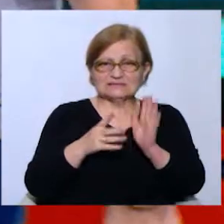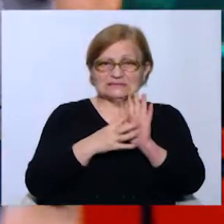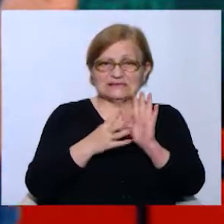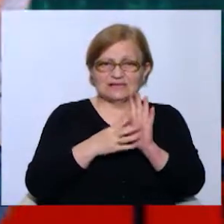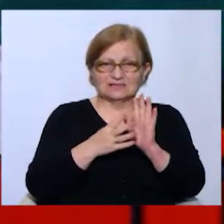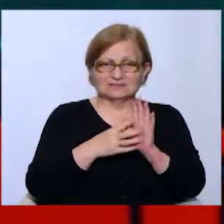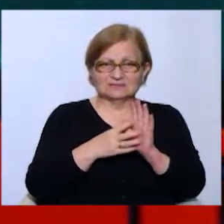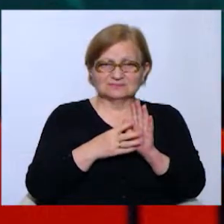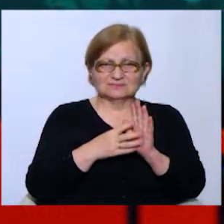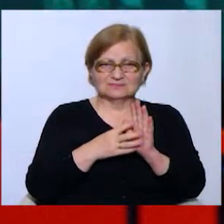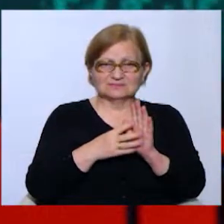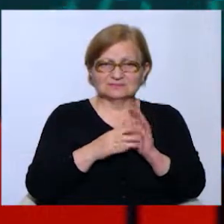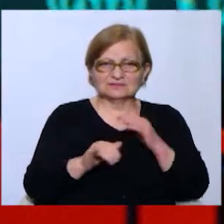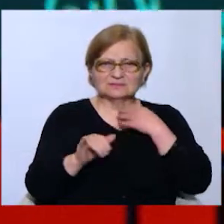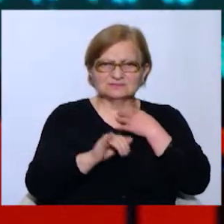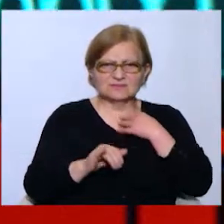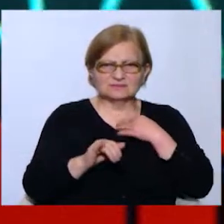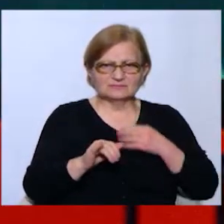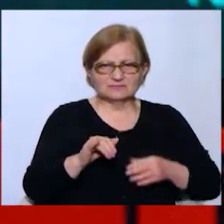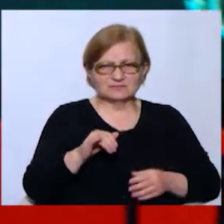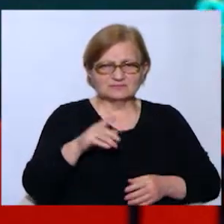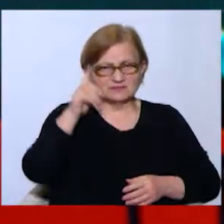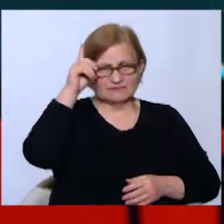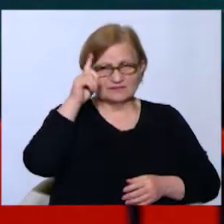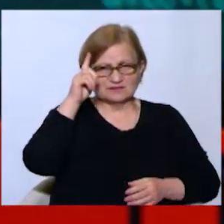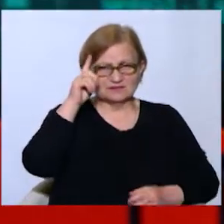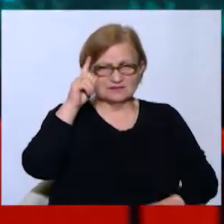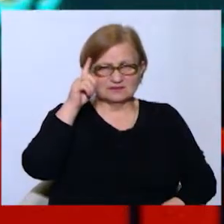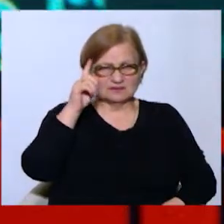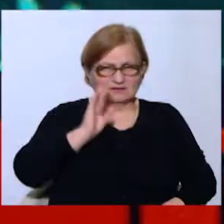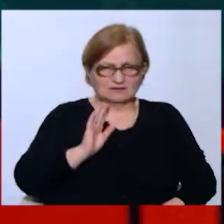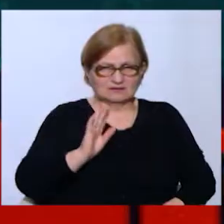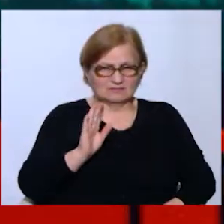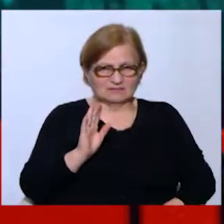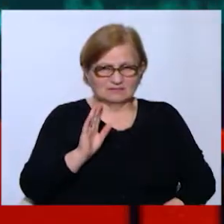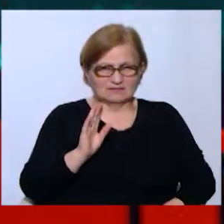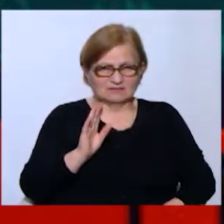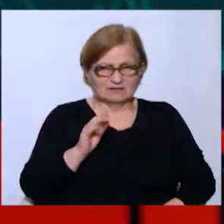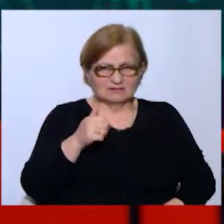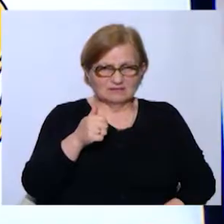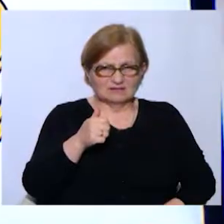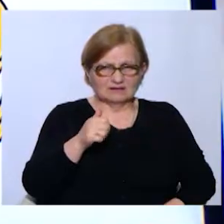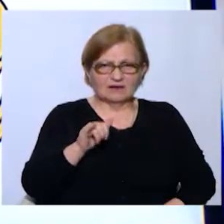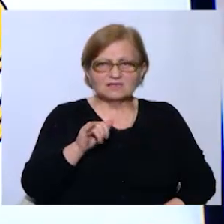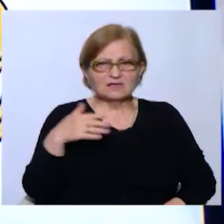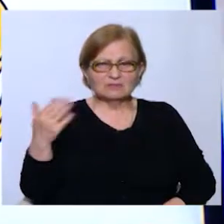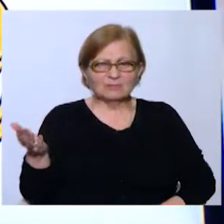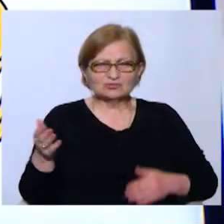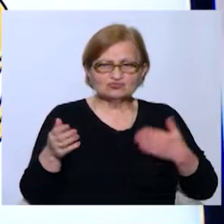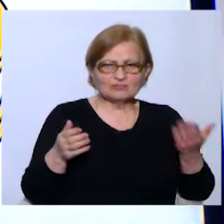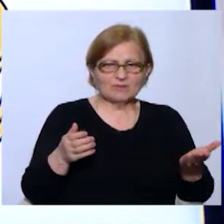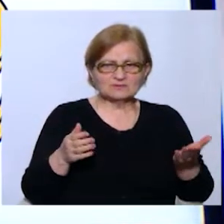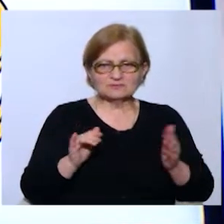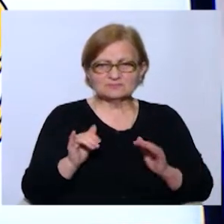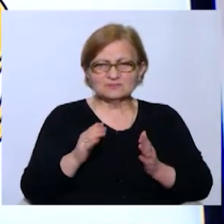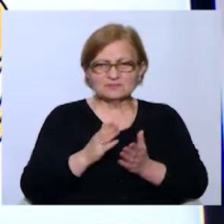დავიწყებ. სად წავიდე? ზემოთ წავიდე? არა. წავიდე? კარგია. ეხა საით? მარჯვნივ